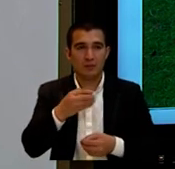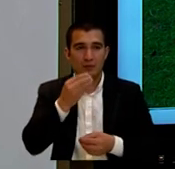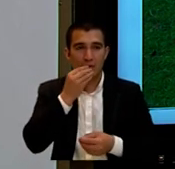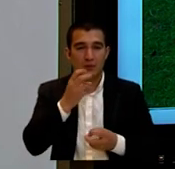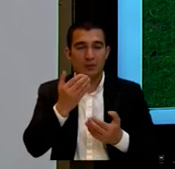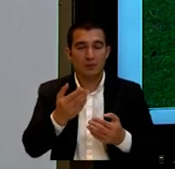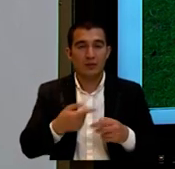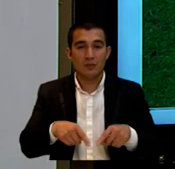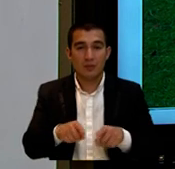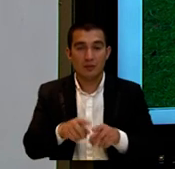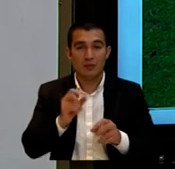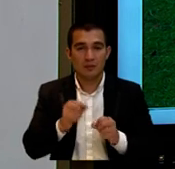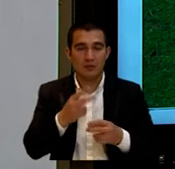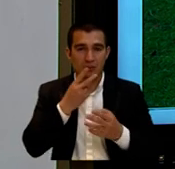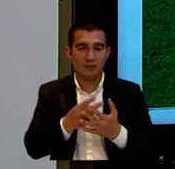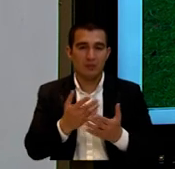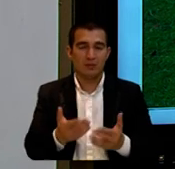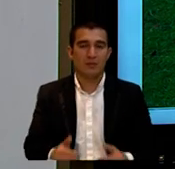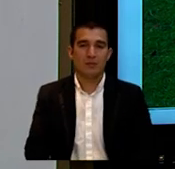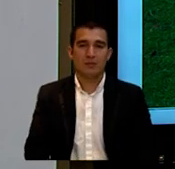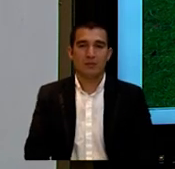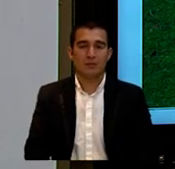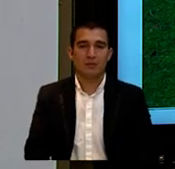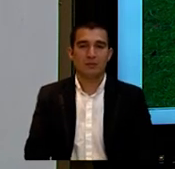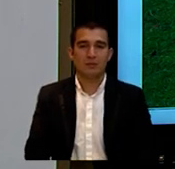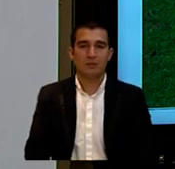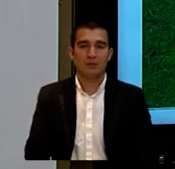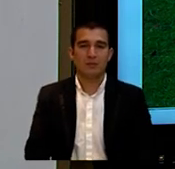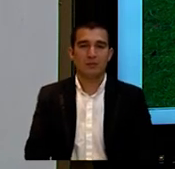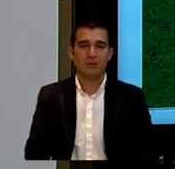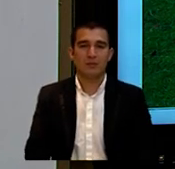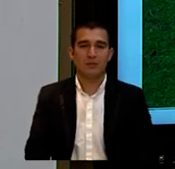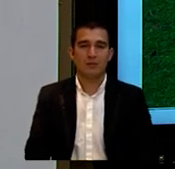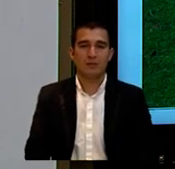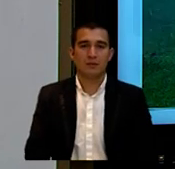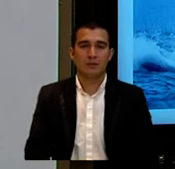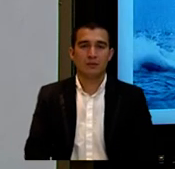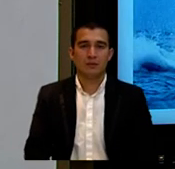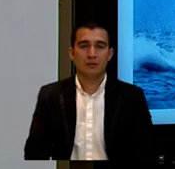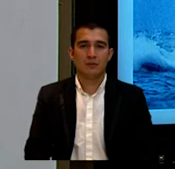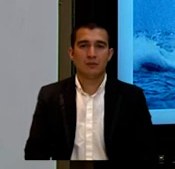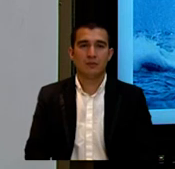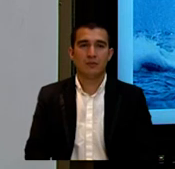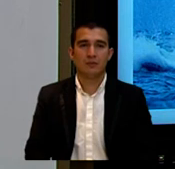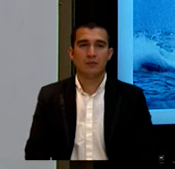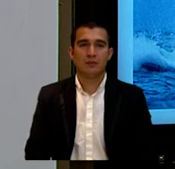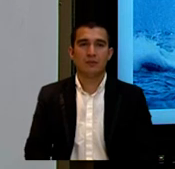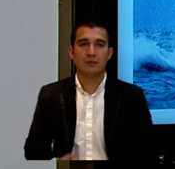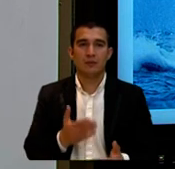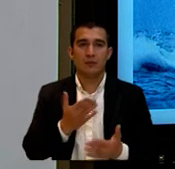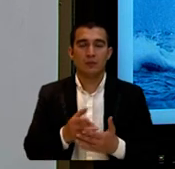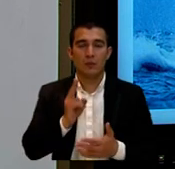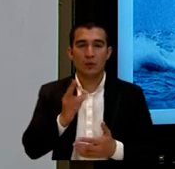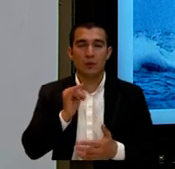құлайлікге құлайлігі. Қүк кет.